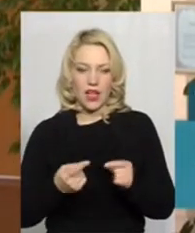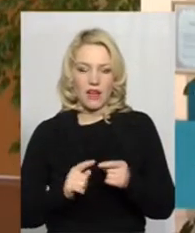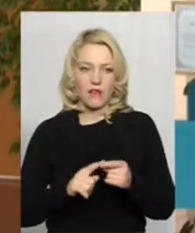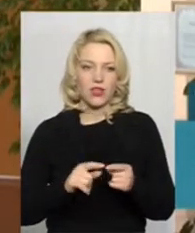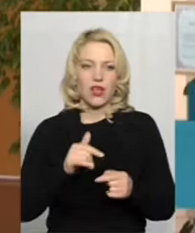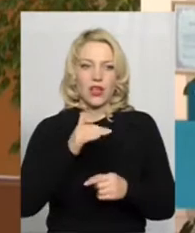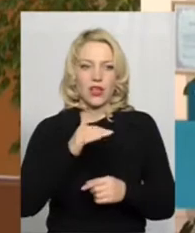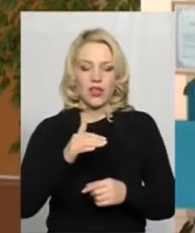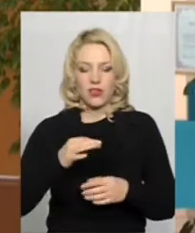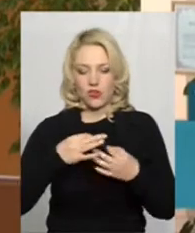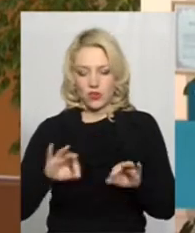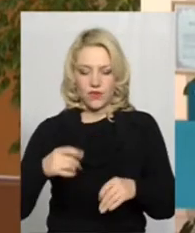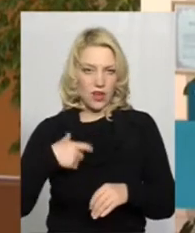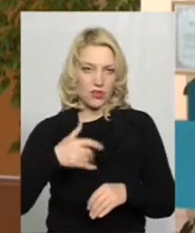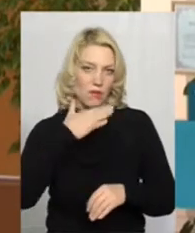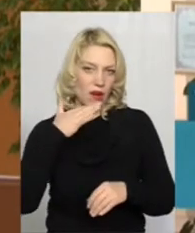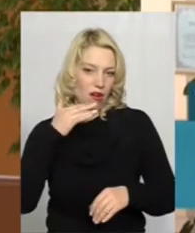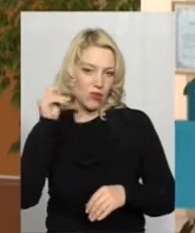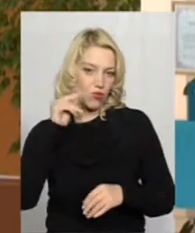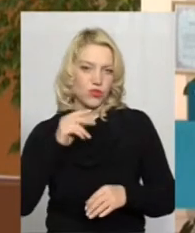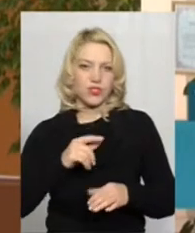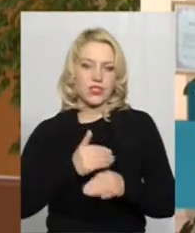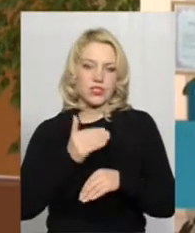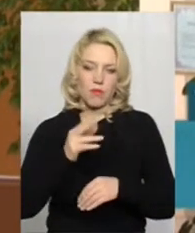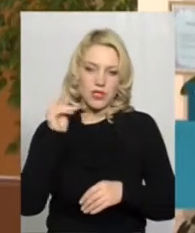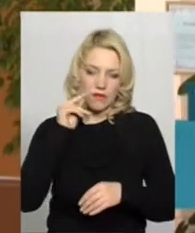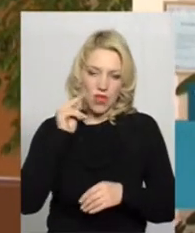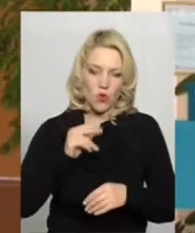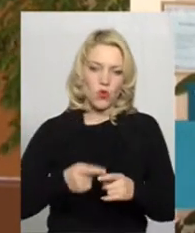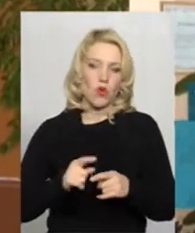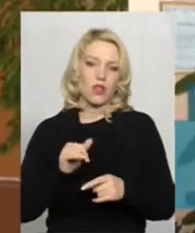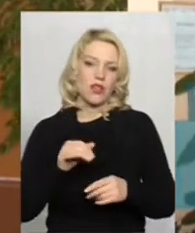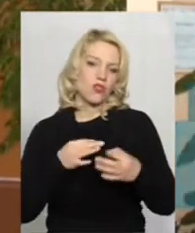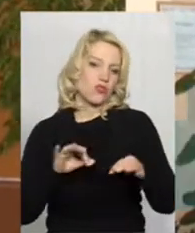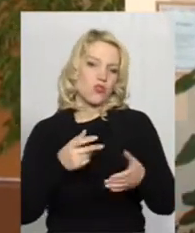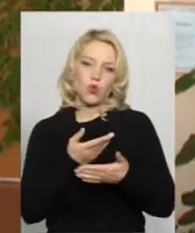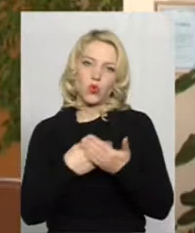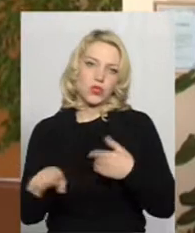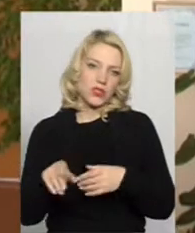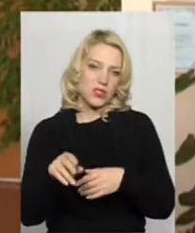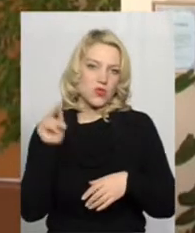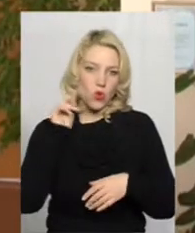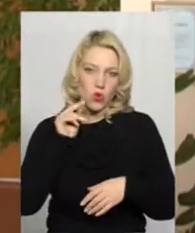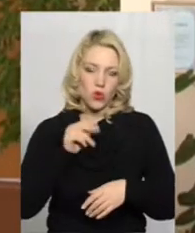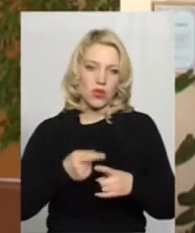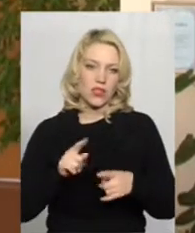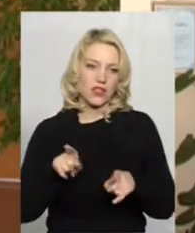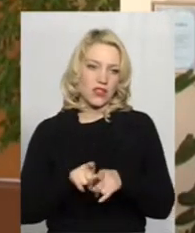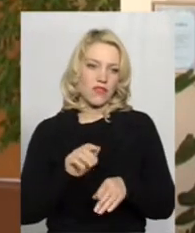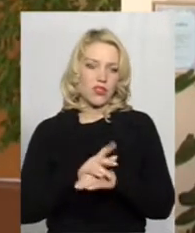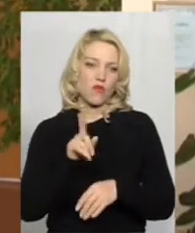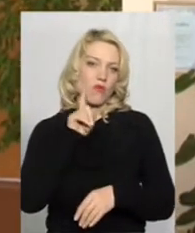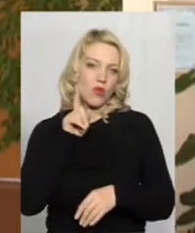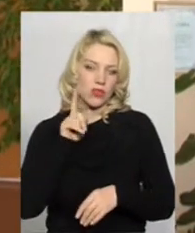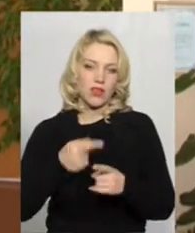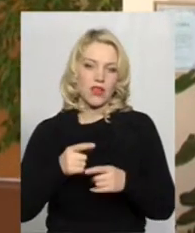багато, учень запізнювався на урок, дозволив собі раніше вийти на урок. Ті факти, що дозволяє сьогодні молодий підліток, він